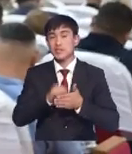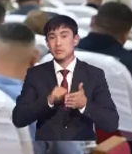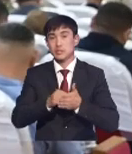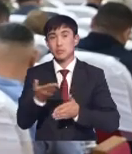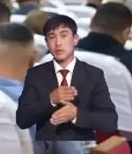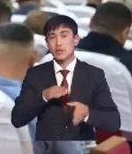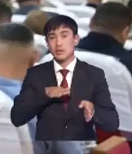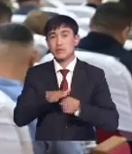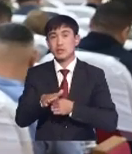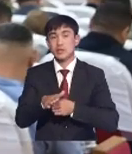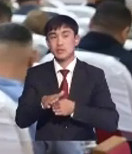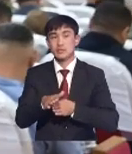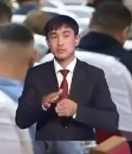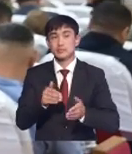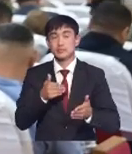мы доводили